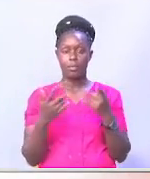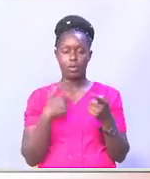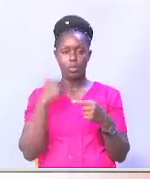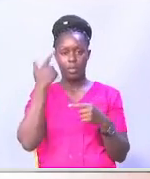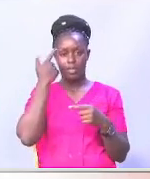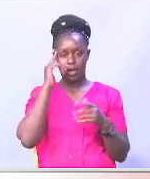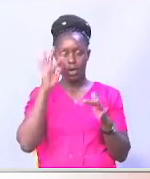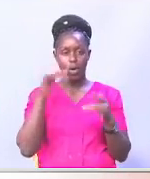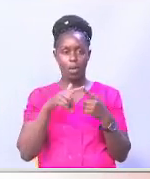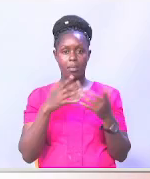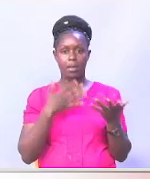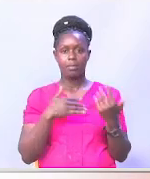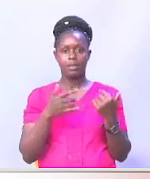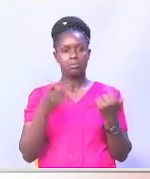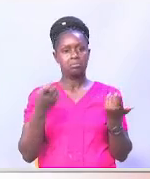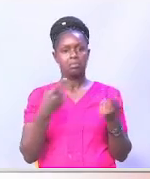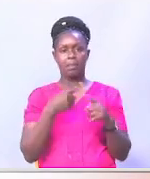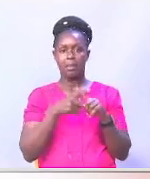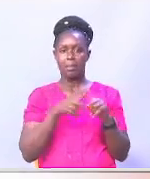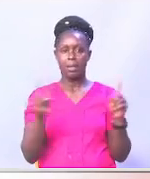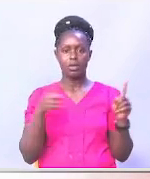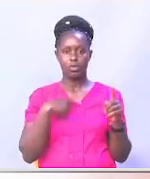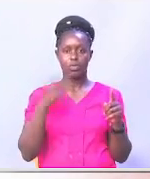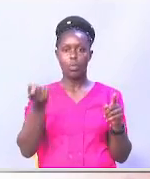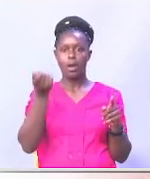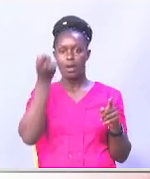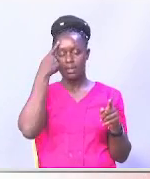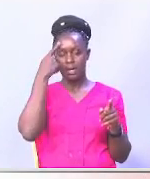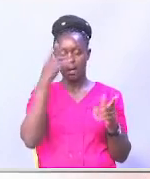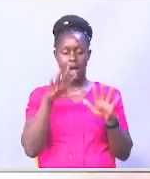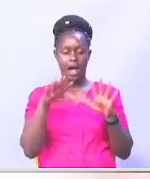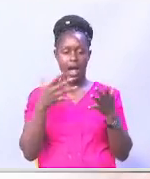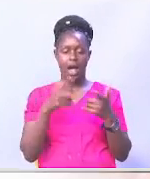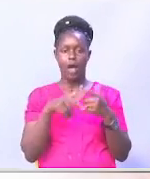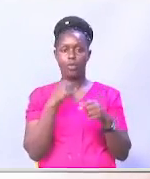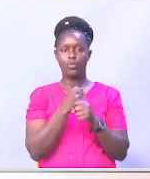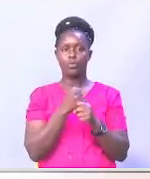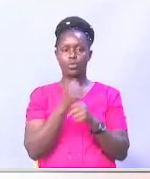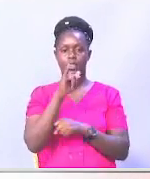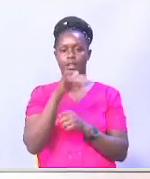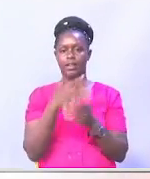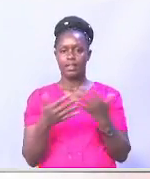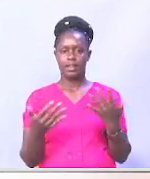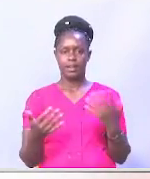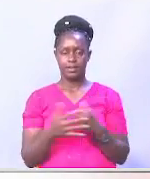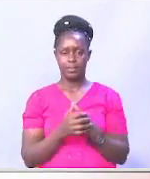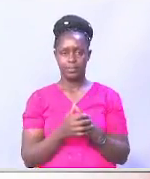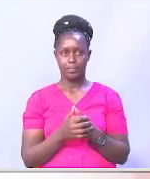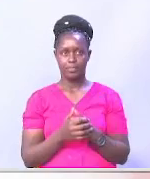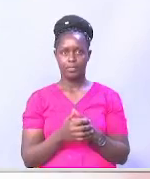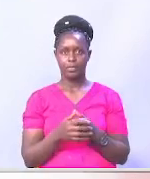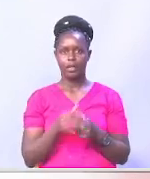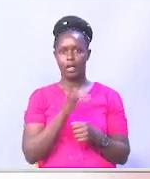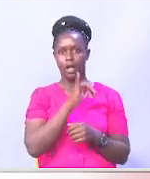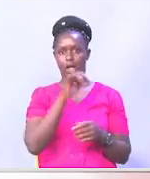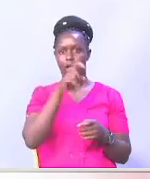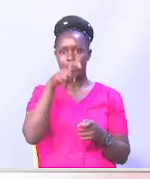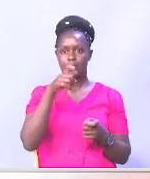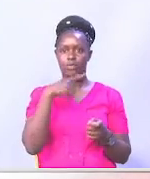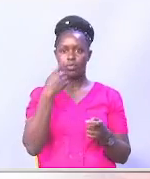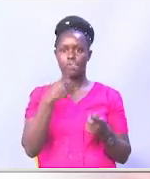ama unatamani, lakini unaelewa jinsi ya kufanya hiyo kitu. Yule